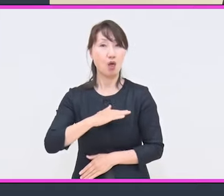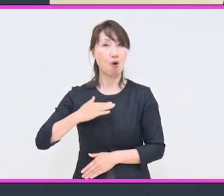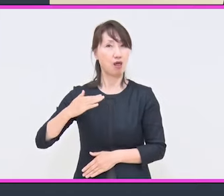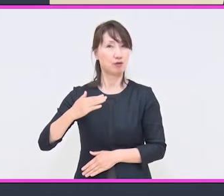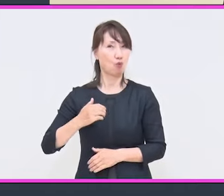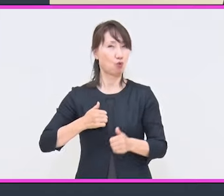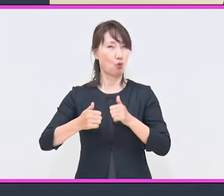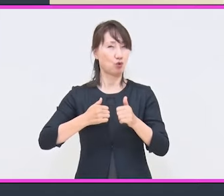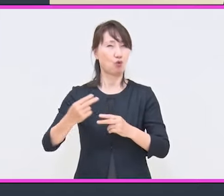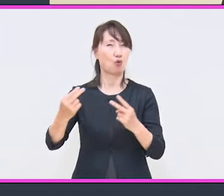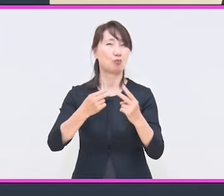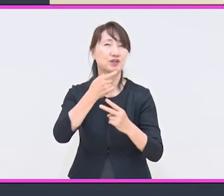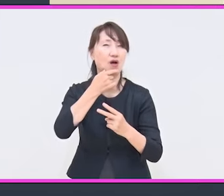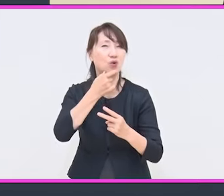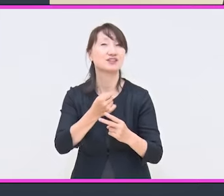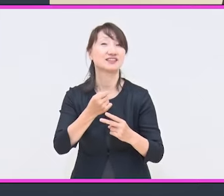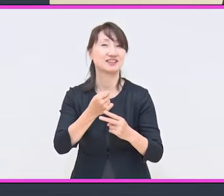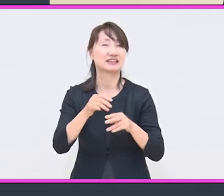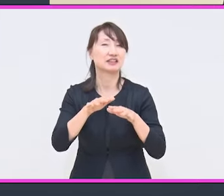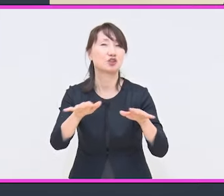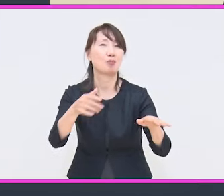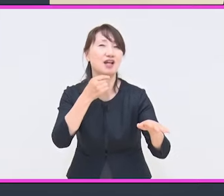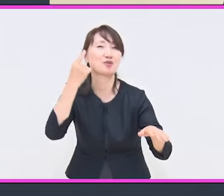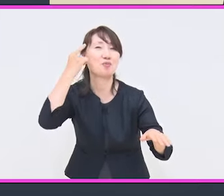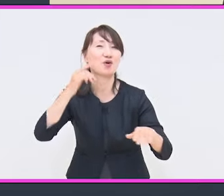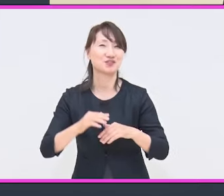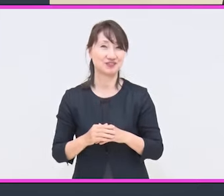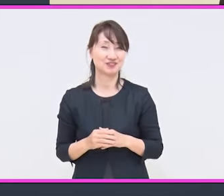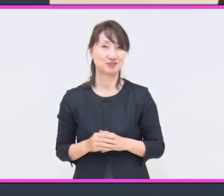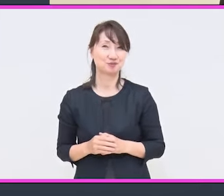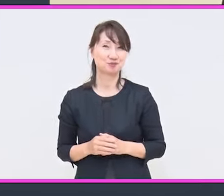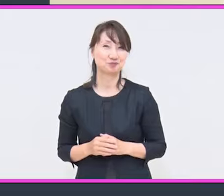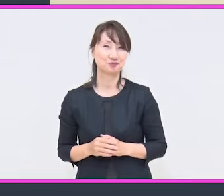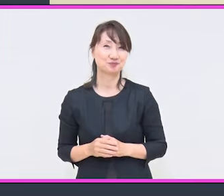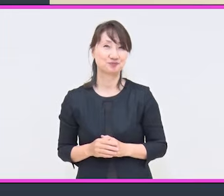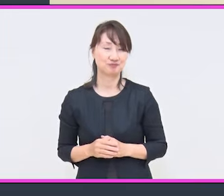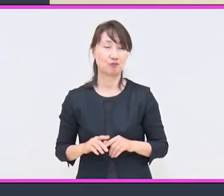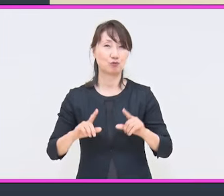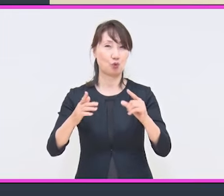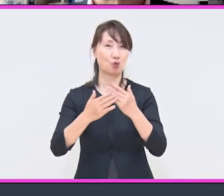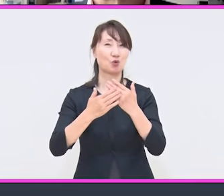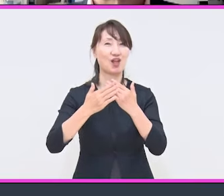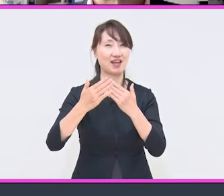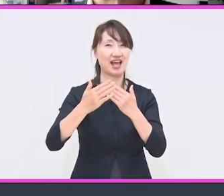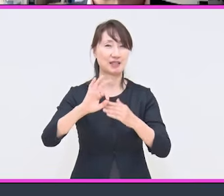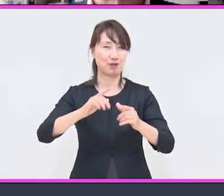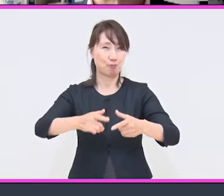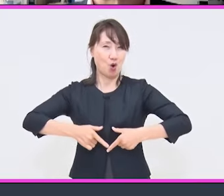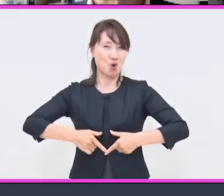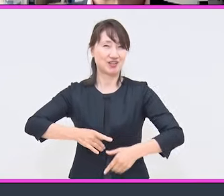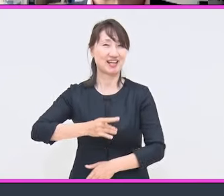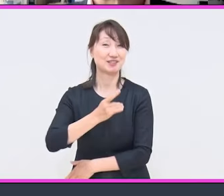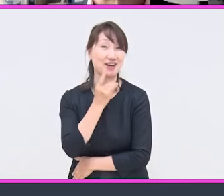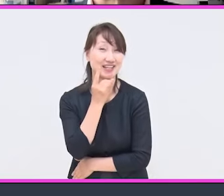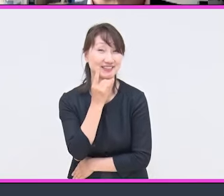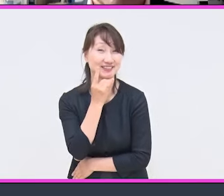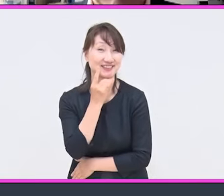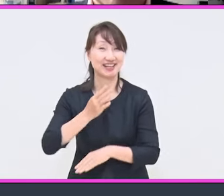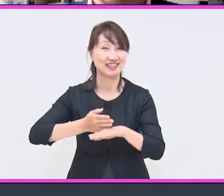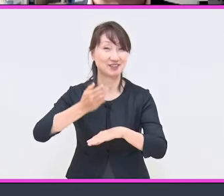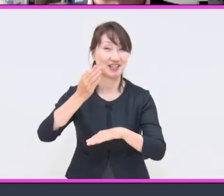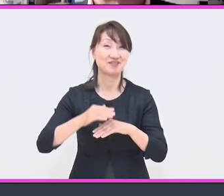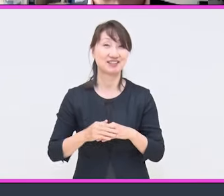らってそういうことも広めていきたいなと思います。 東京大会の金メダル期待してます。ありがとう